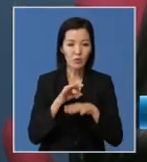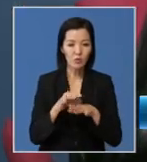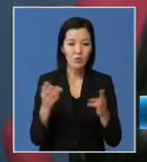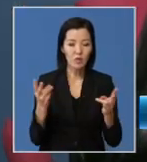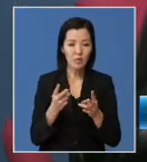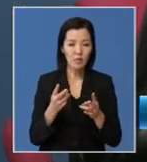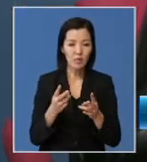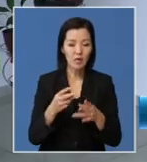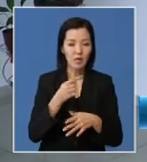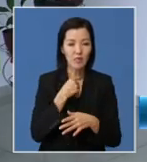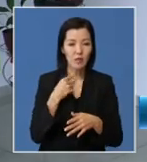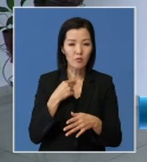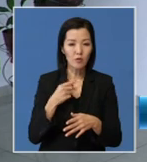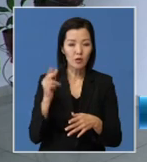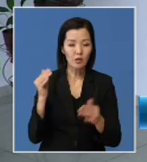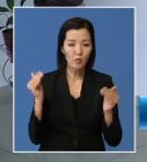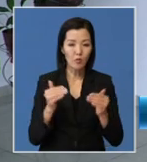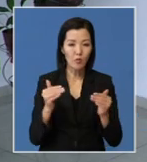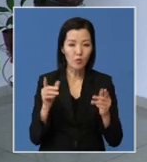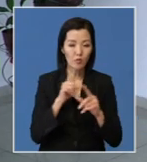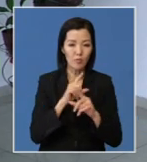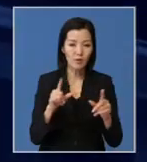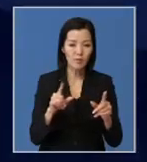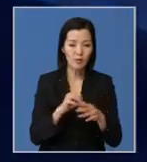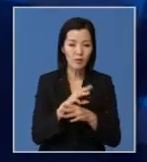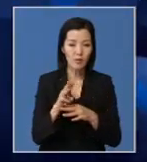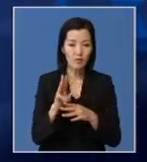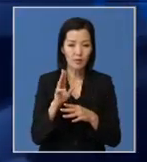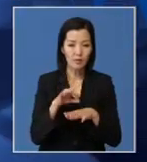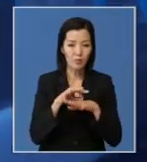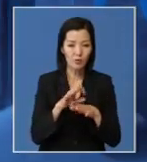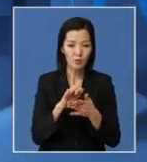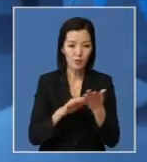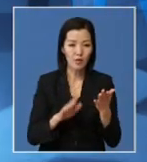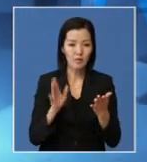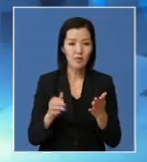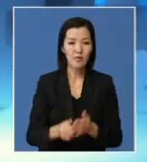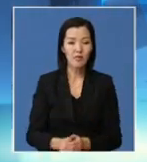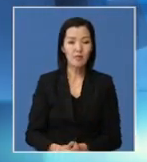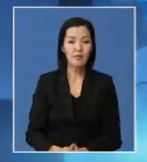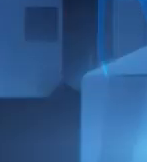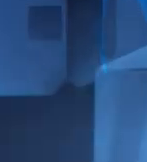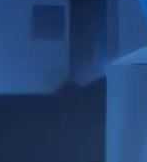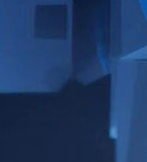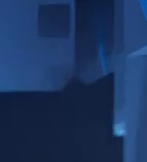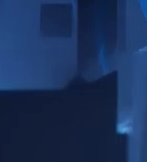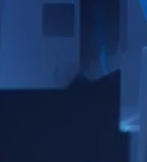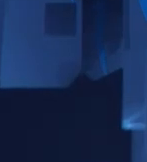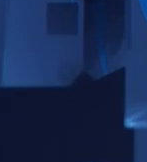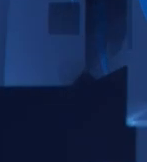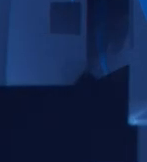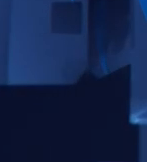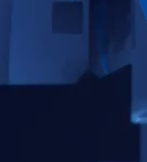Ендігіде облыс орталығындағы оқу орындарының білімгерлерін қамтымақ. Камшат Мұхамеджан, Ғабит Қабдырахман, жетісу арнасы,